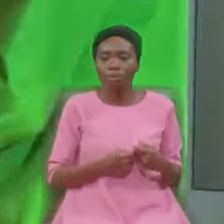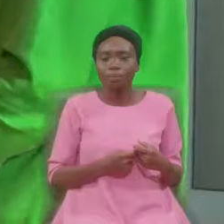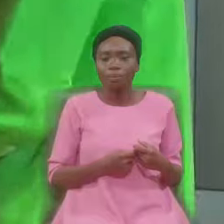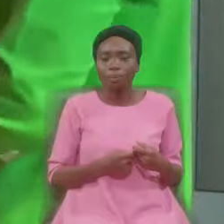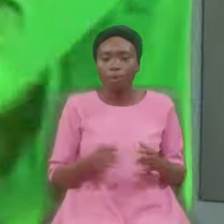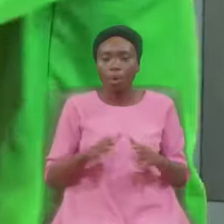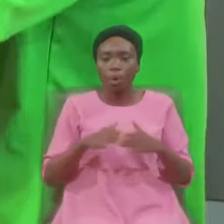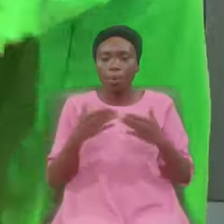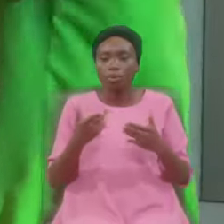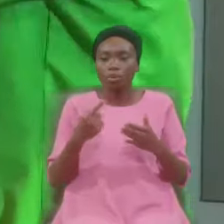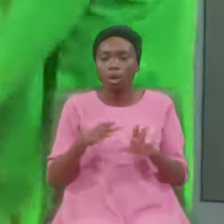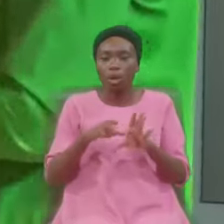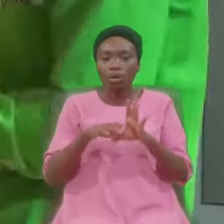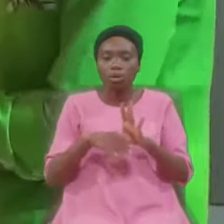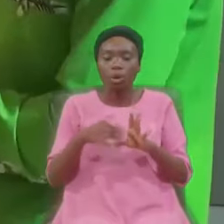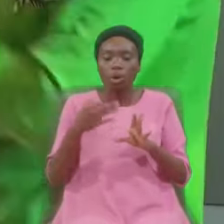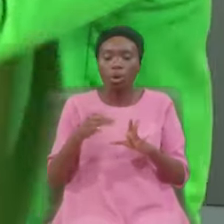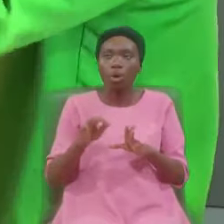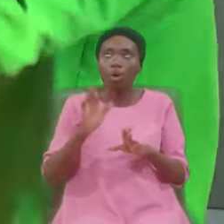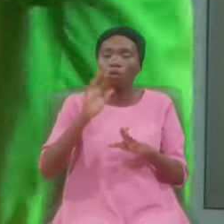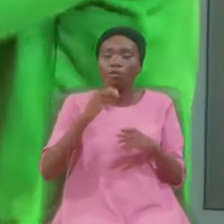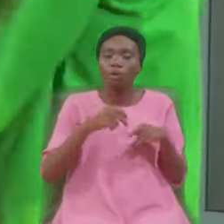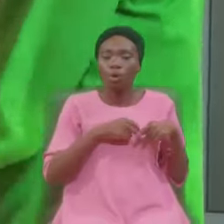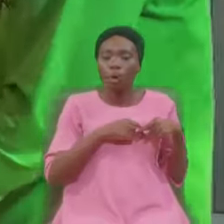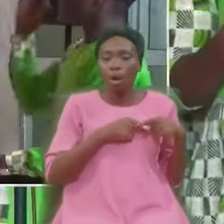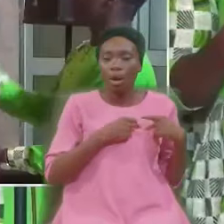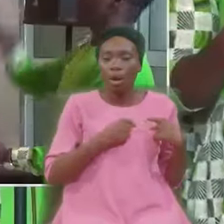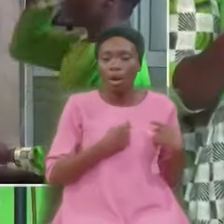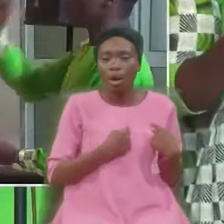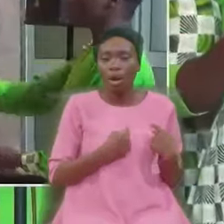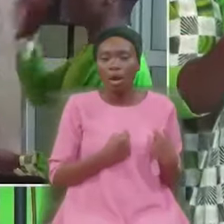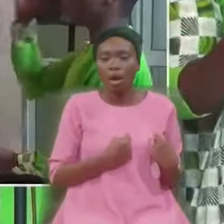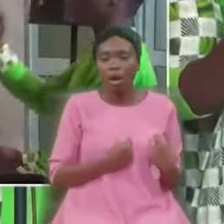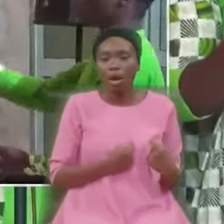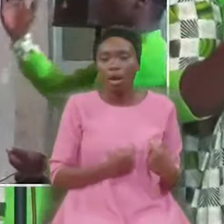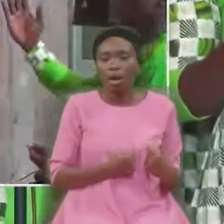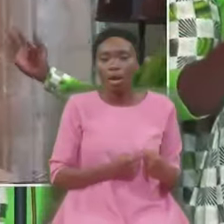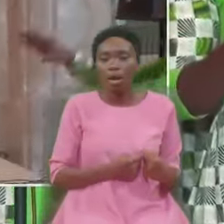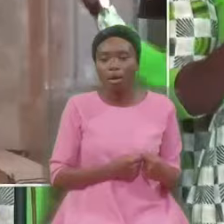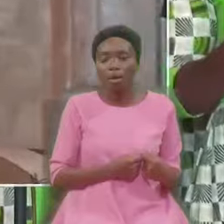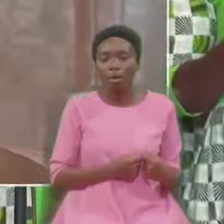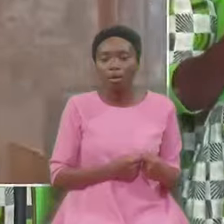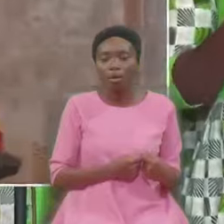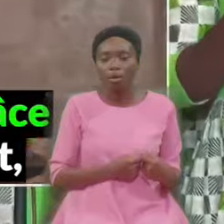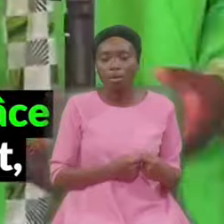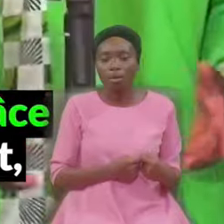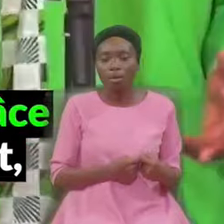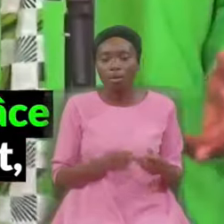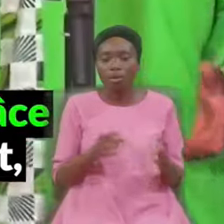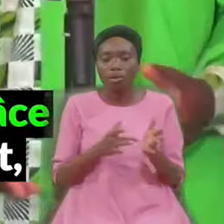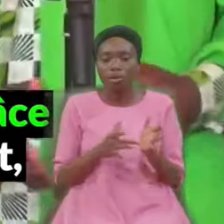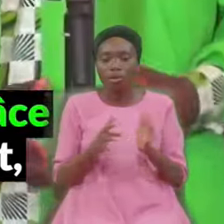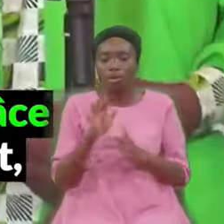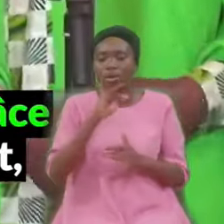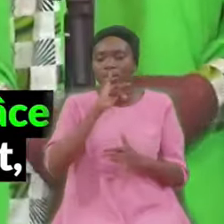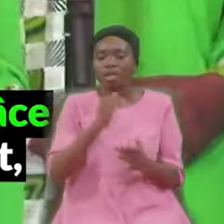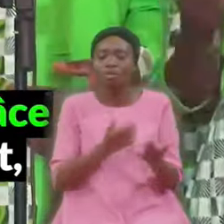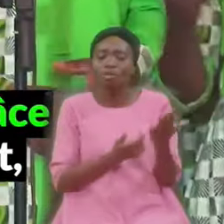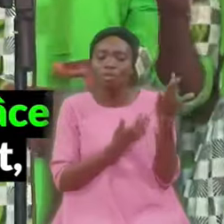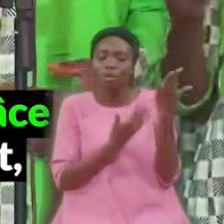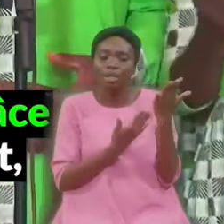porte. Ouvre la porte de ton cœur. Jésus t'attend.